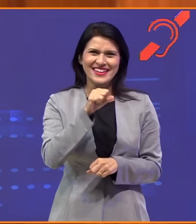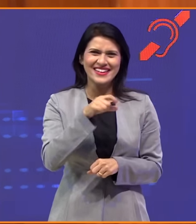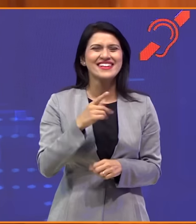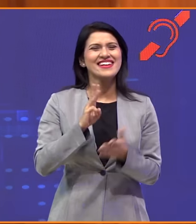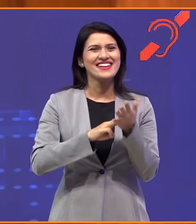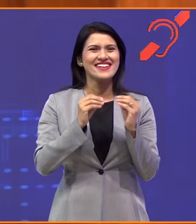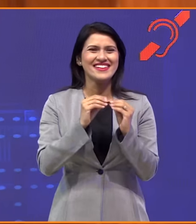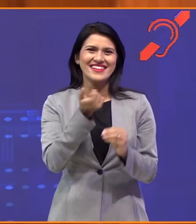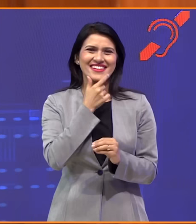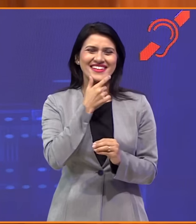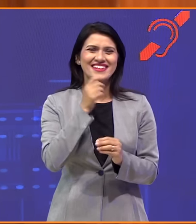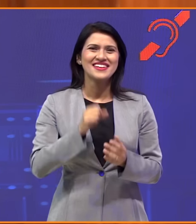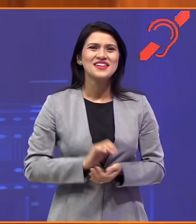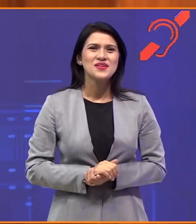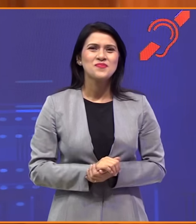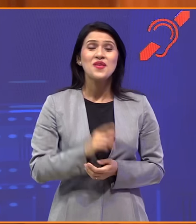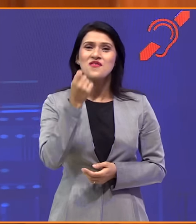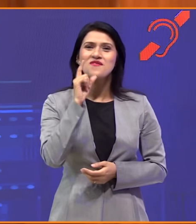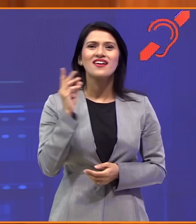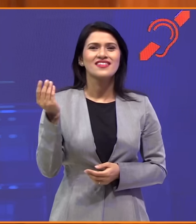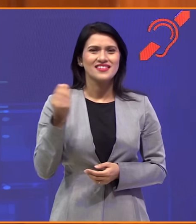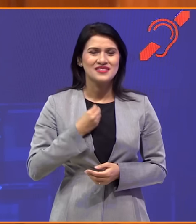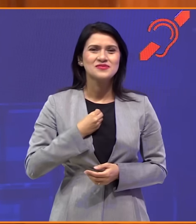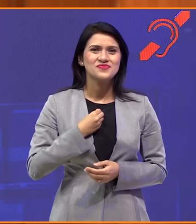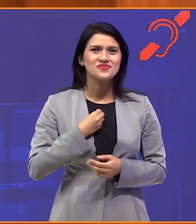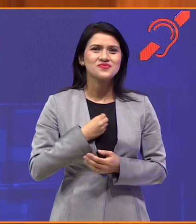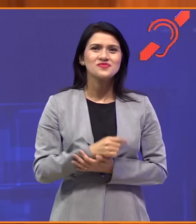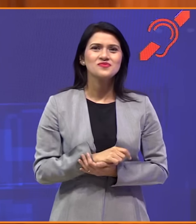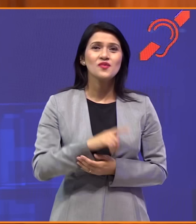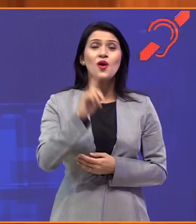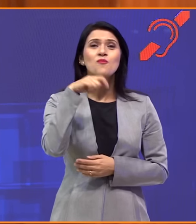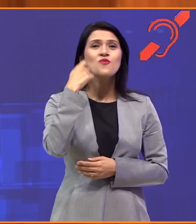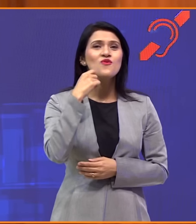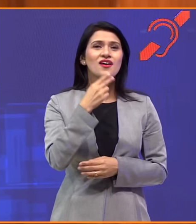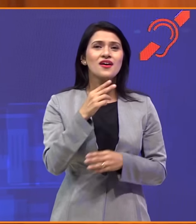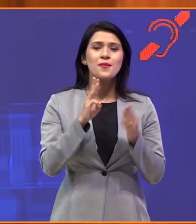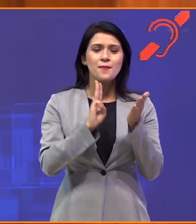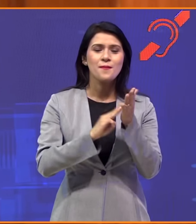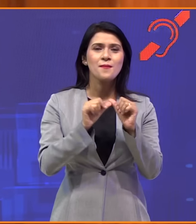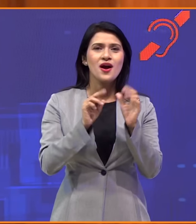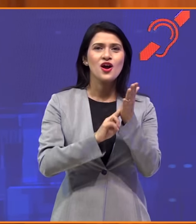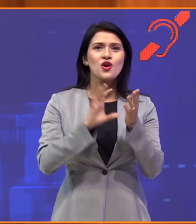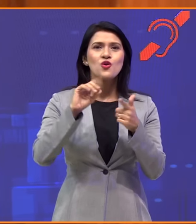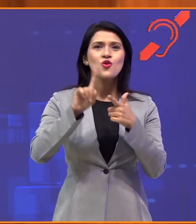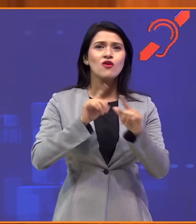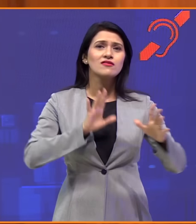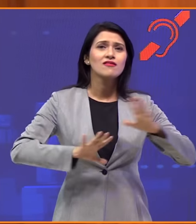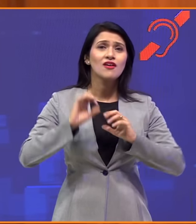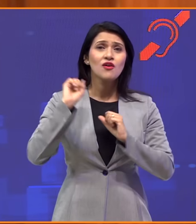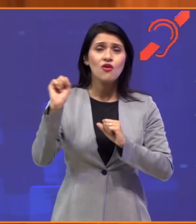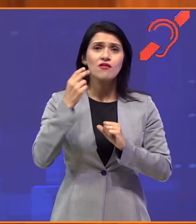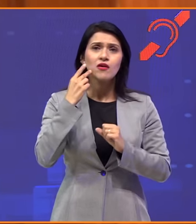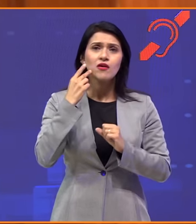हैं मेरे पिताजी ने मनोज कुमार जी की के प्यार में आकर के उन्होंने मेरा नाम मनोज रखा था जब तक